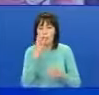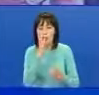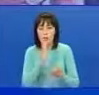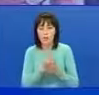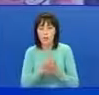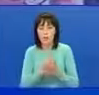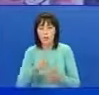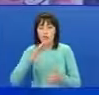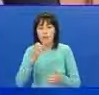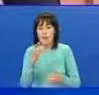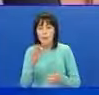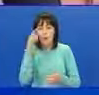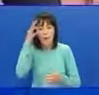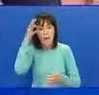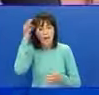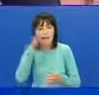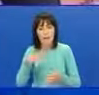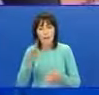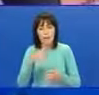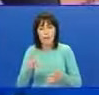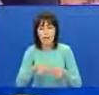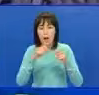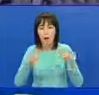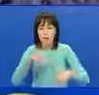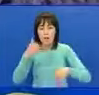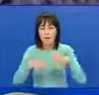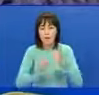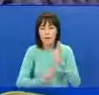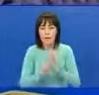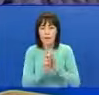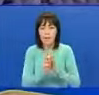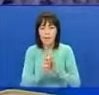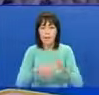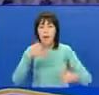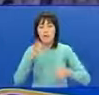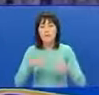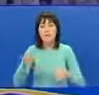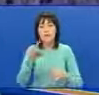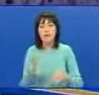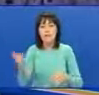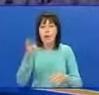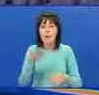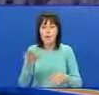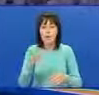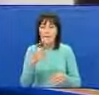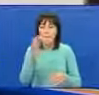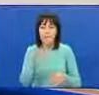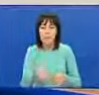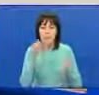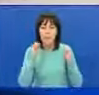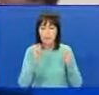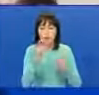иегері Сәкен Төлімбет еске алуға арналған республикалық ашық чемпионаттың жалауы желбіреді. Жарысқа республикамыздың барлық облысынан мыңға жуық спортшы